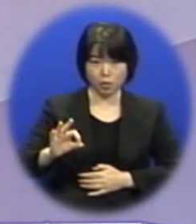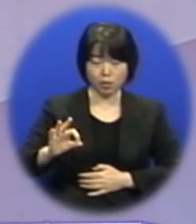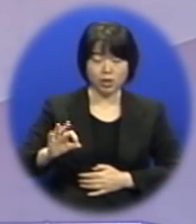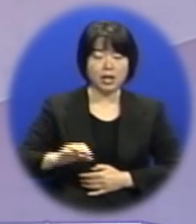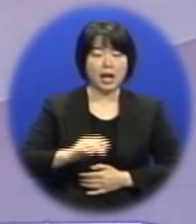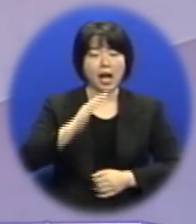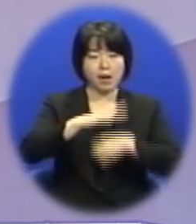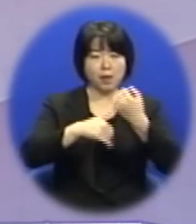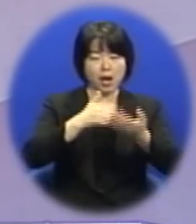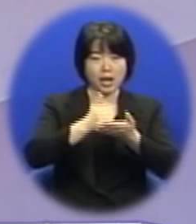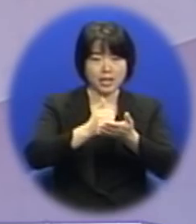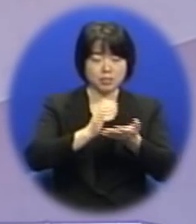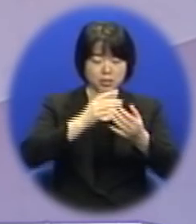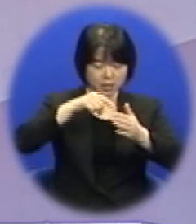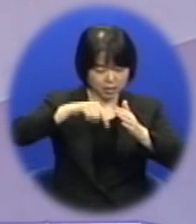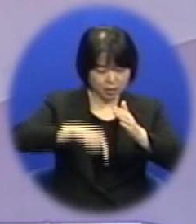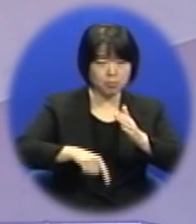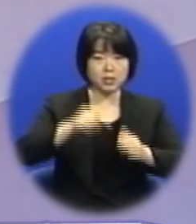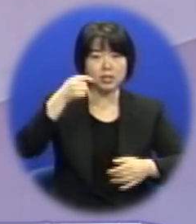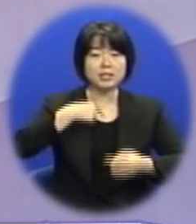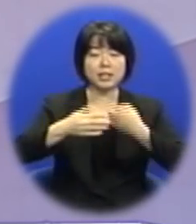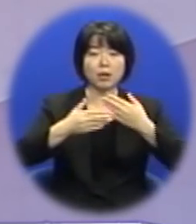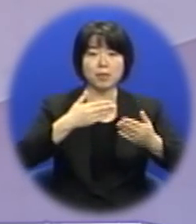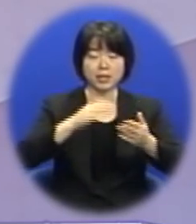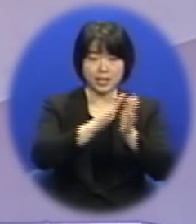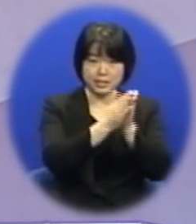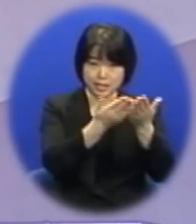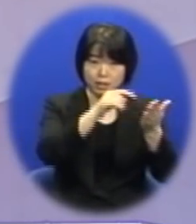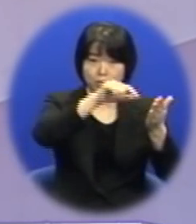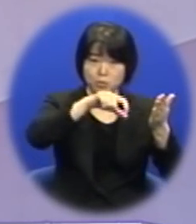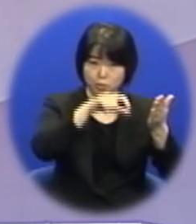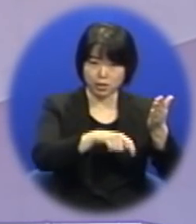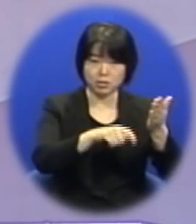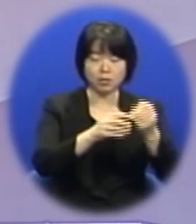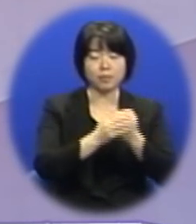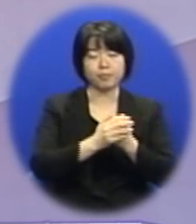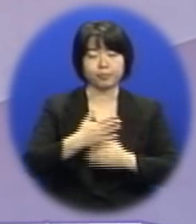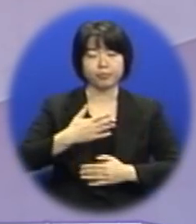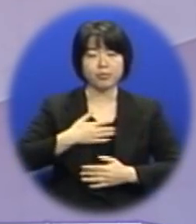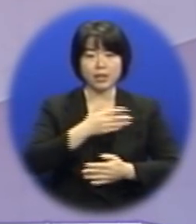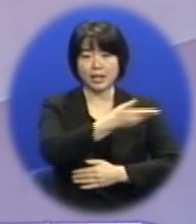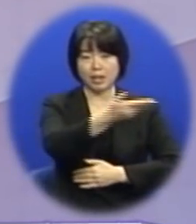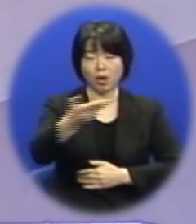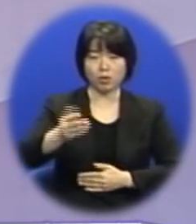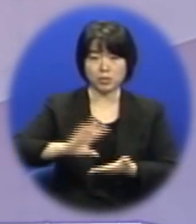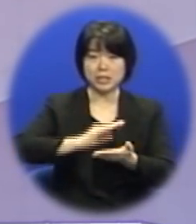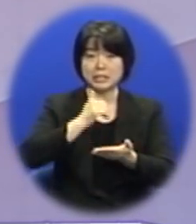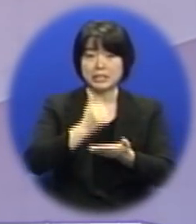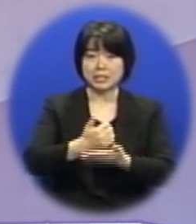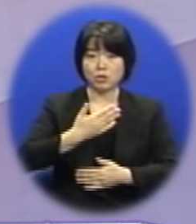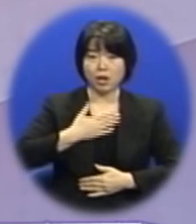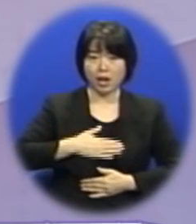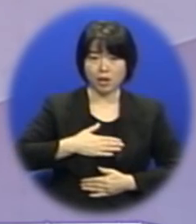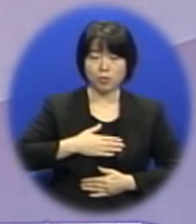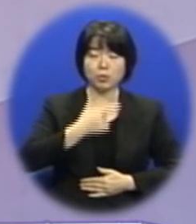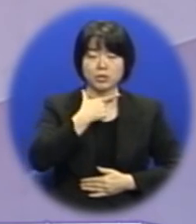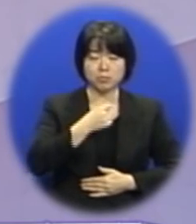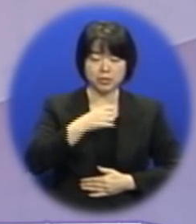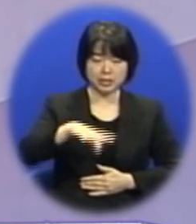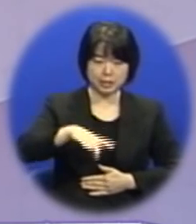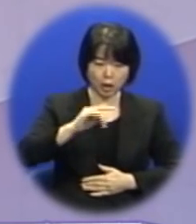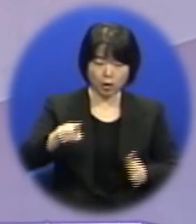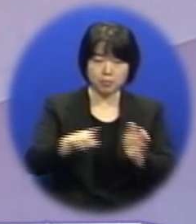하는 책에서 이렇게 말했습니다. 나는 여러분이 그리스도를 알고자 애쓰는 초신자라고